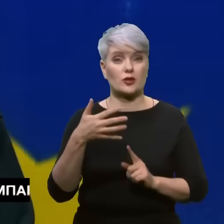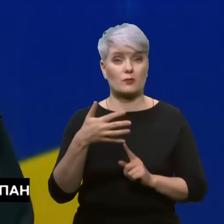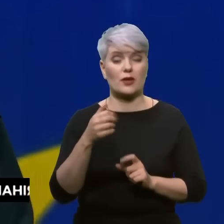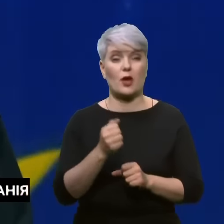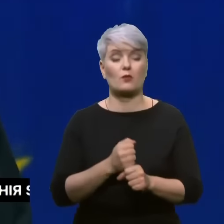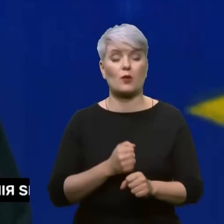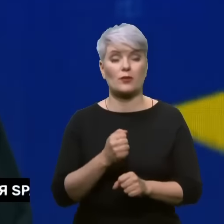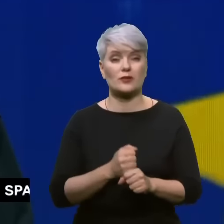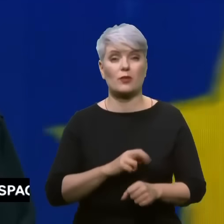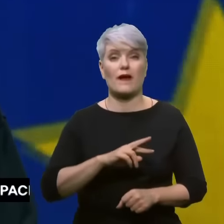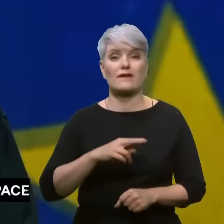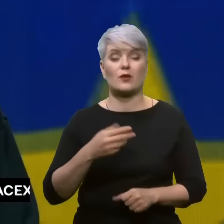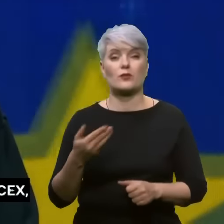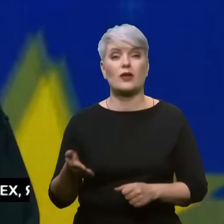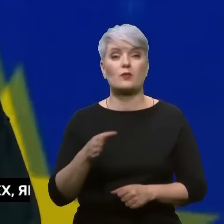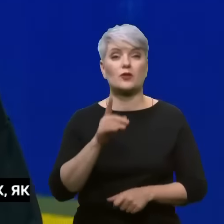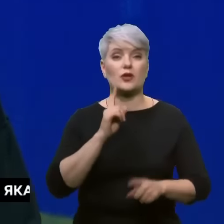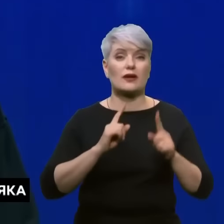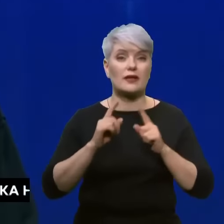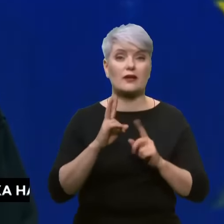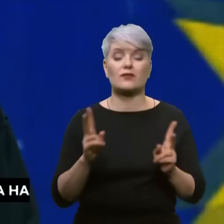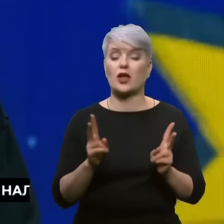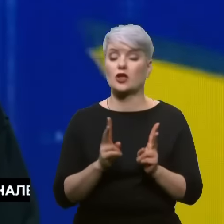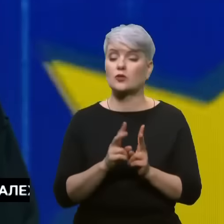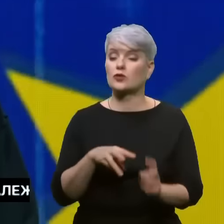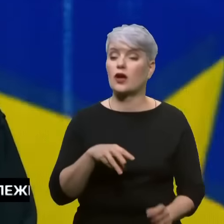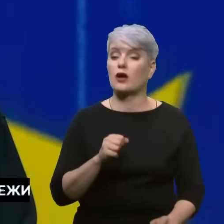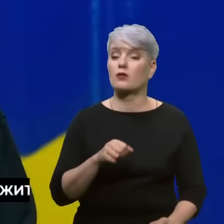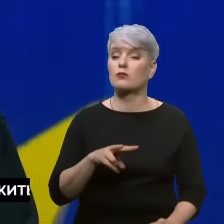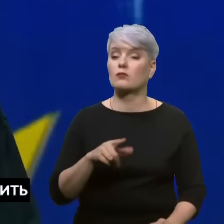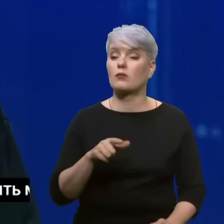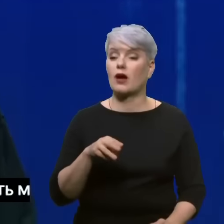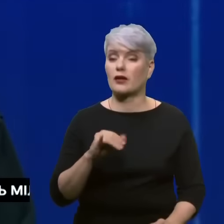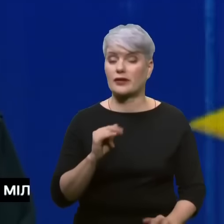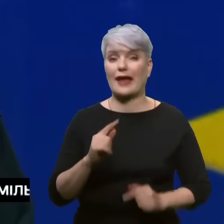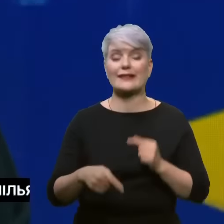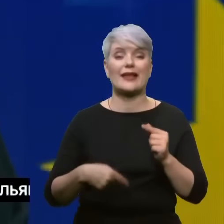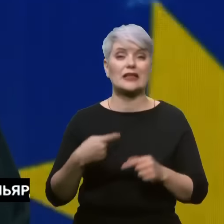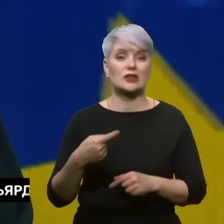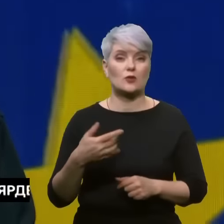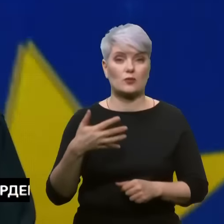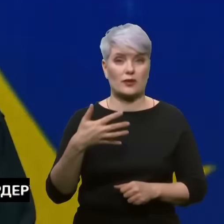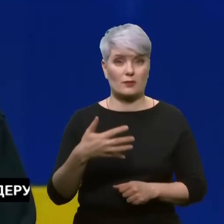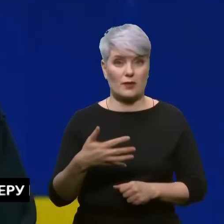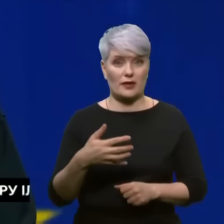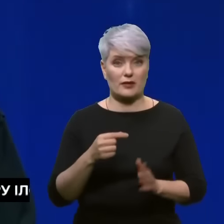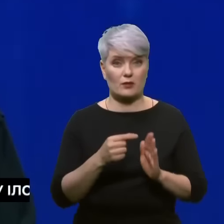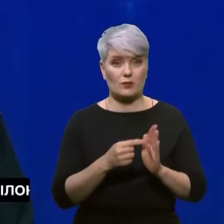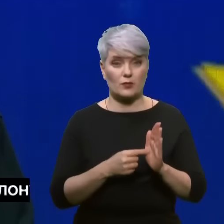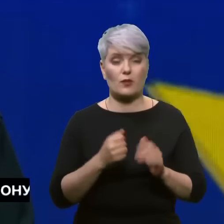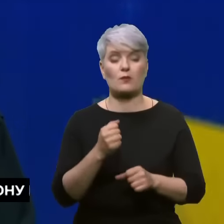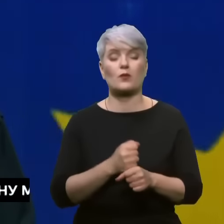між радниками на зустрічі в Мальті. Наступні 5 будуть пропрацьовуватися, дай Бог, вони допрацюються